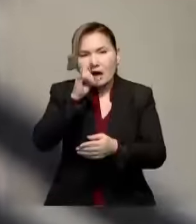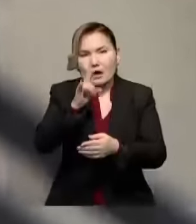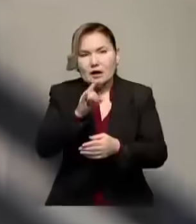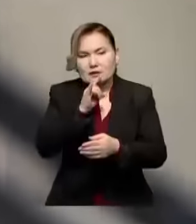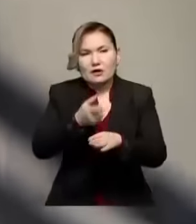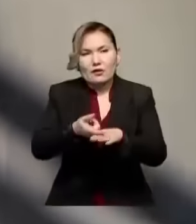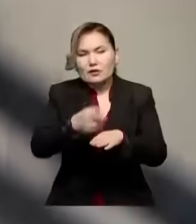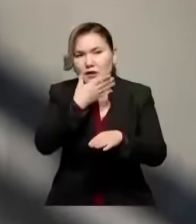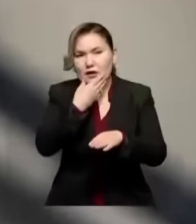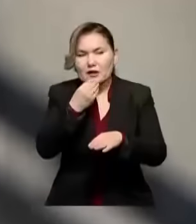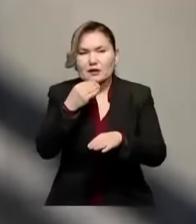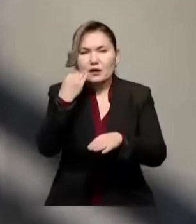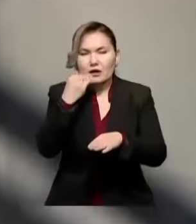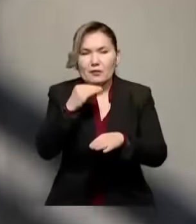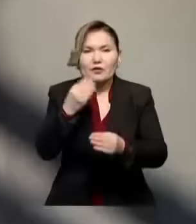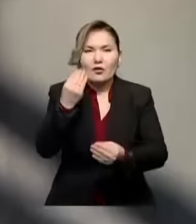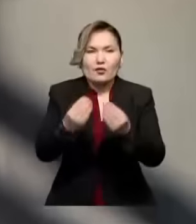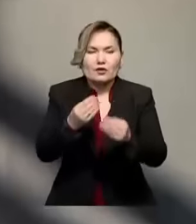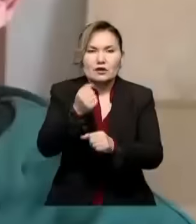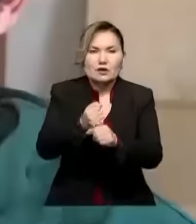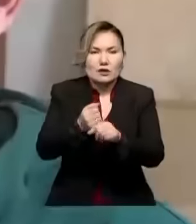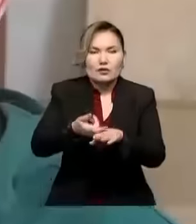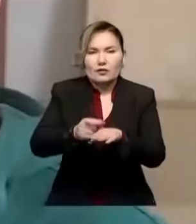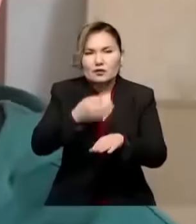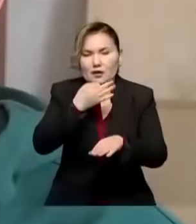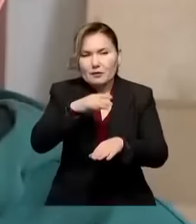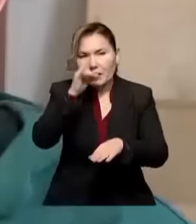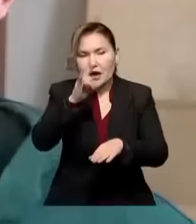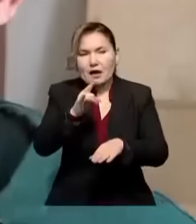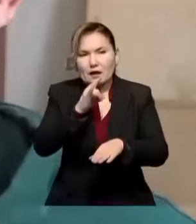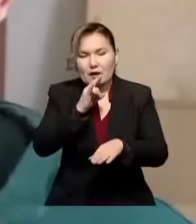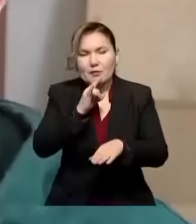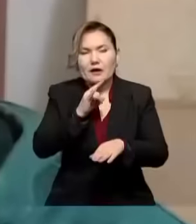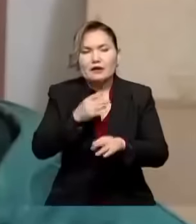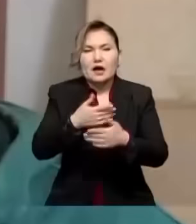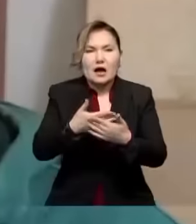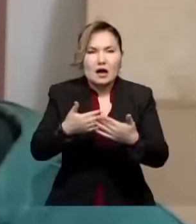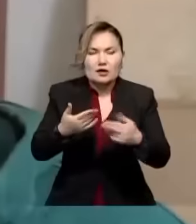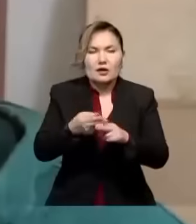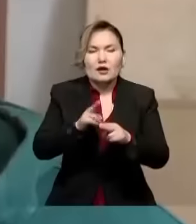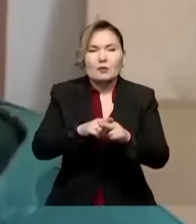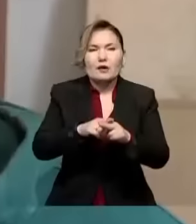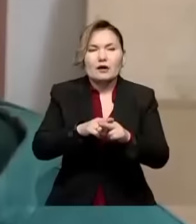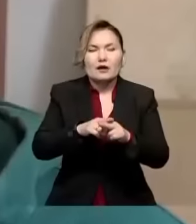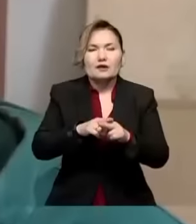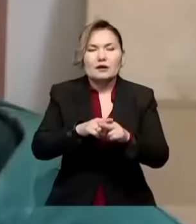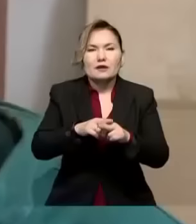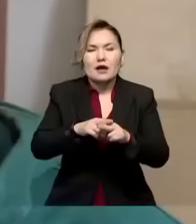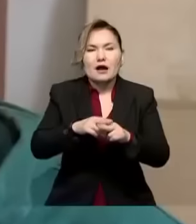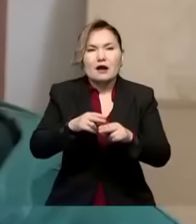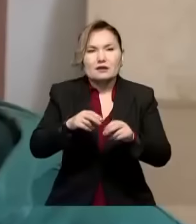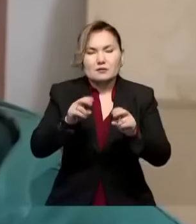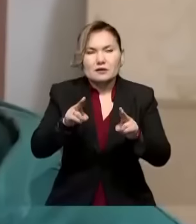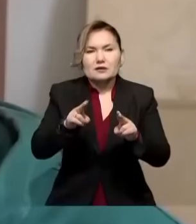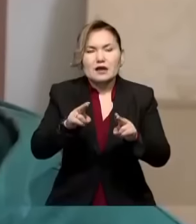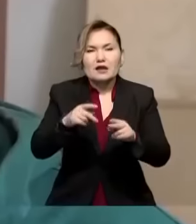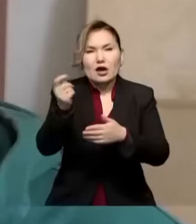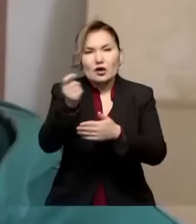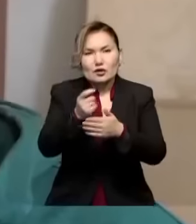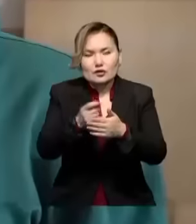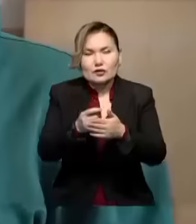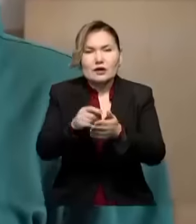нақыштағы кәдесилер мен ойыншықтар жасағанды ұнатады. Қазақша ертегілерден жақсы бір суреттерін салып, балдарға түсінікті бір қиын